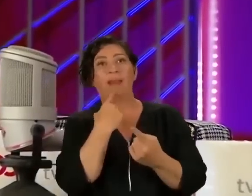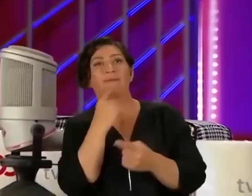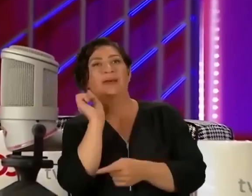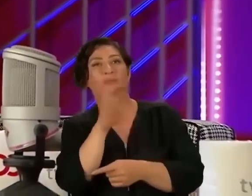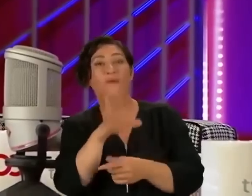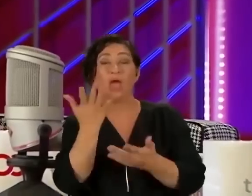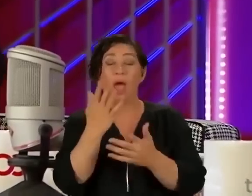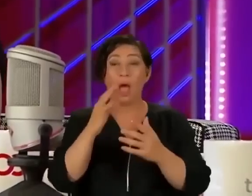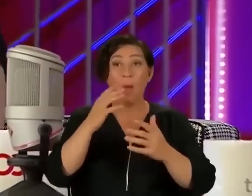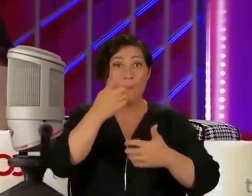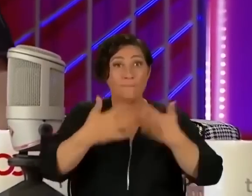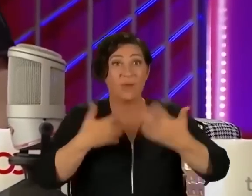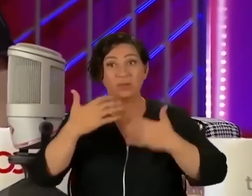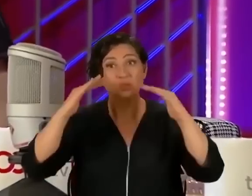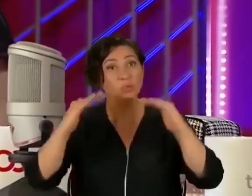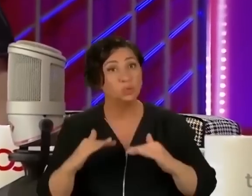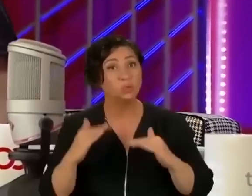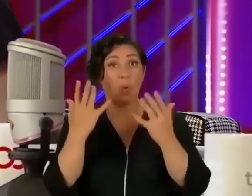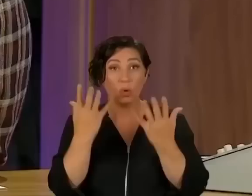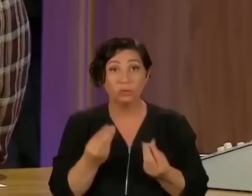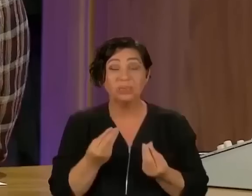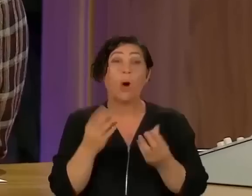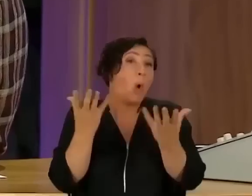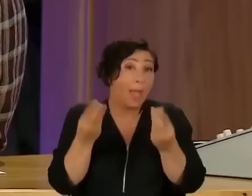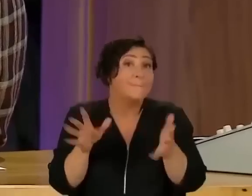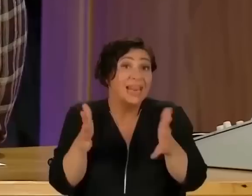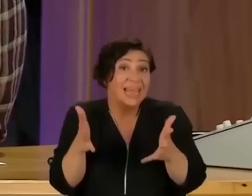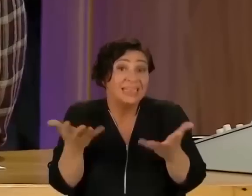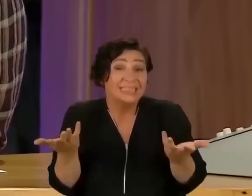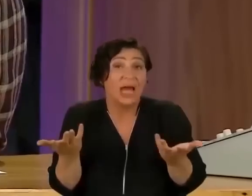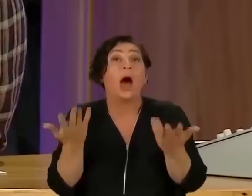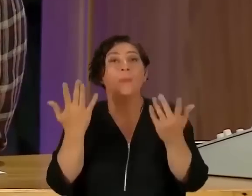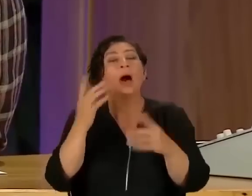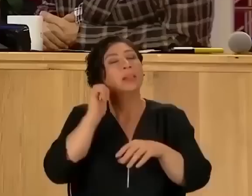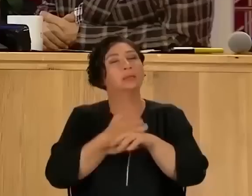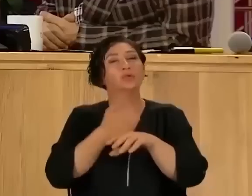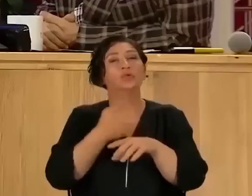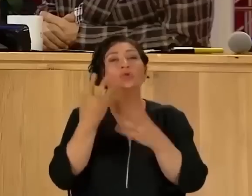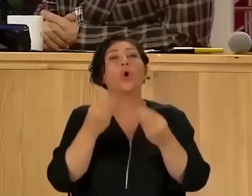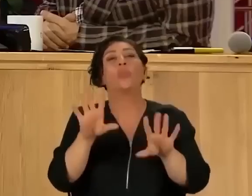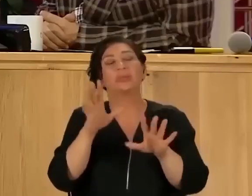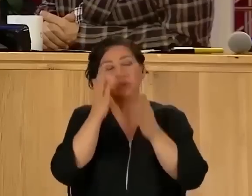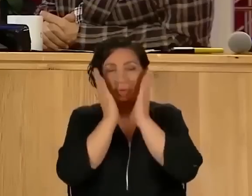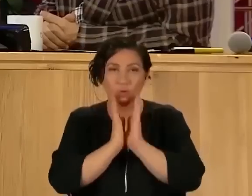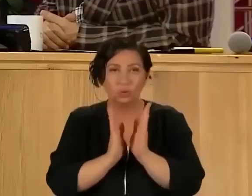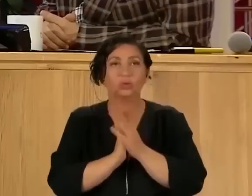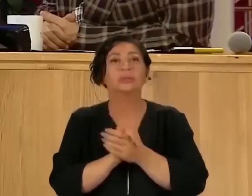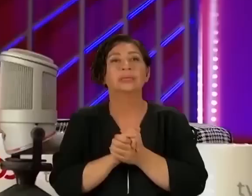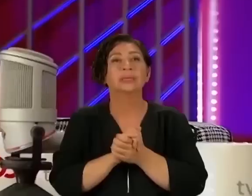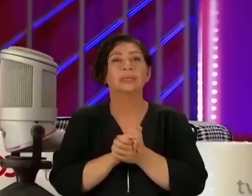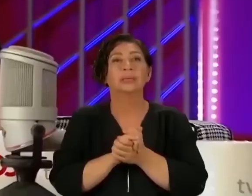yargılıyorlar. Evet. Ve performansın düşük olursa, olabilirse. Olabilir de. Olabilir de ama Allah'tan çok olmadı bu sezon şükür.